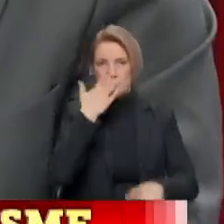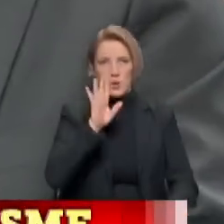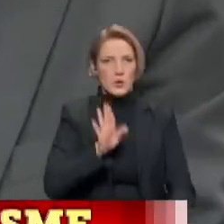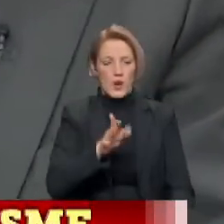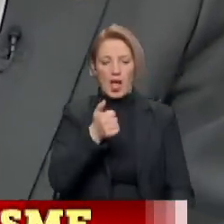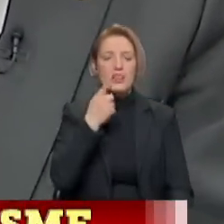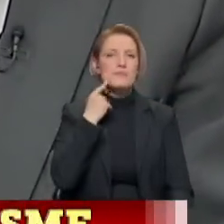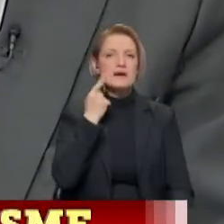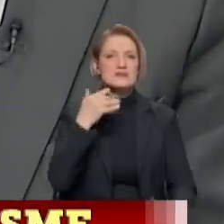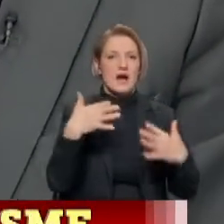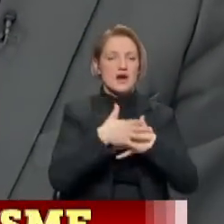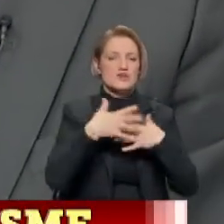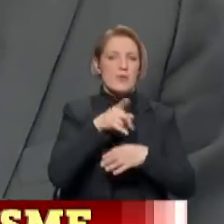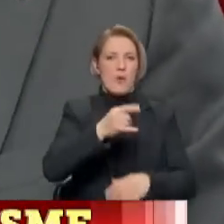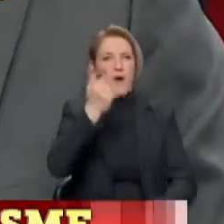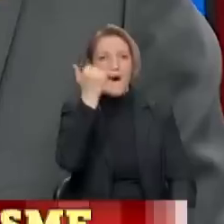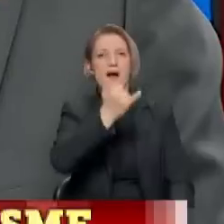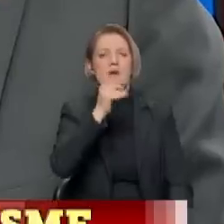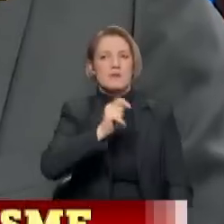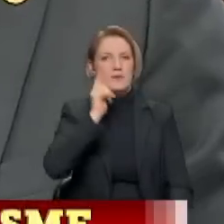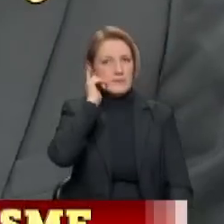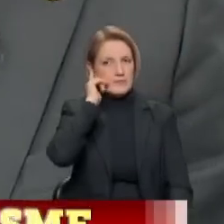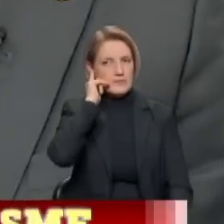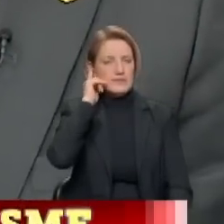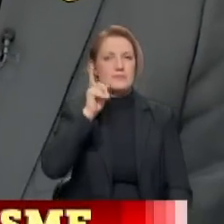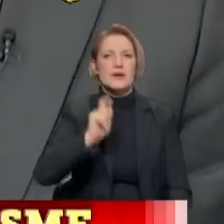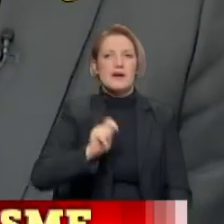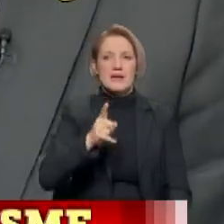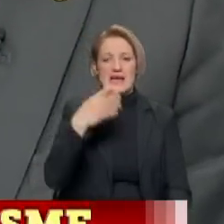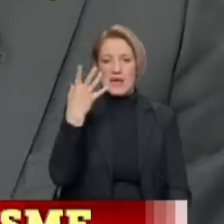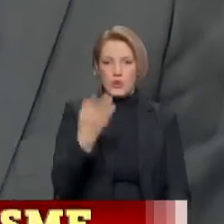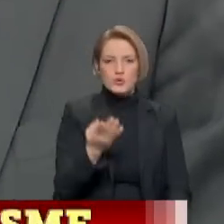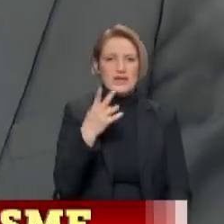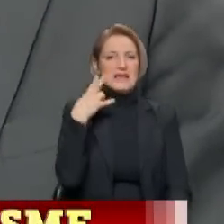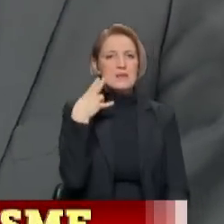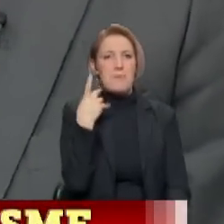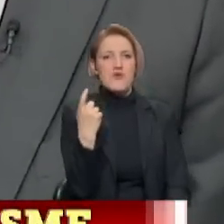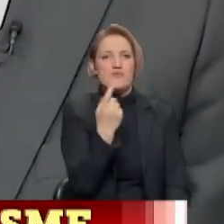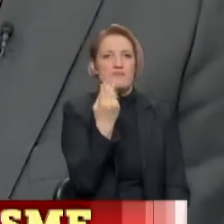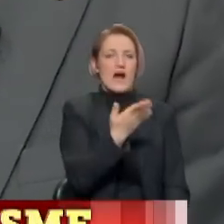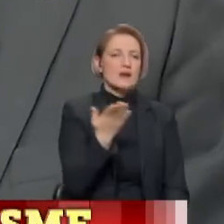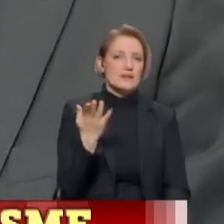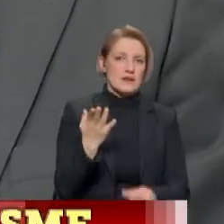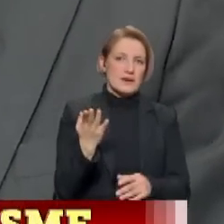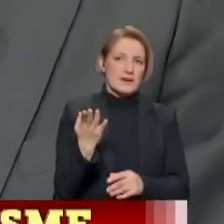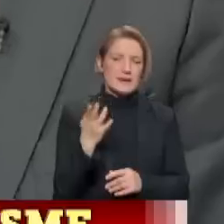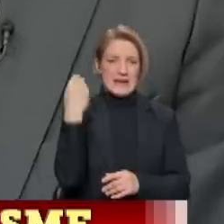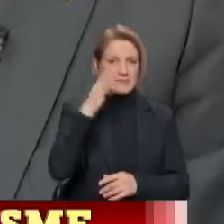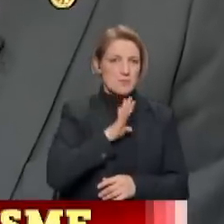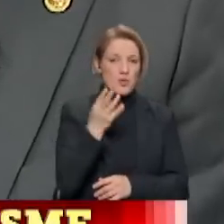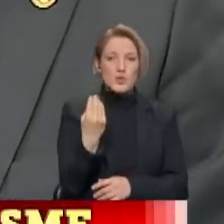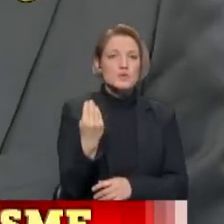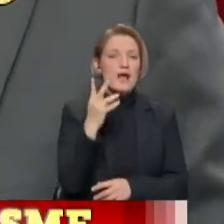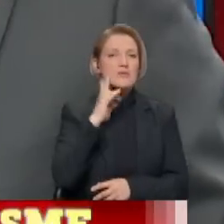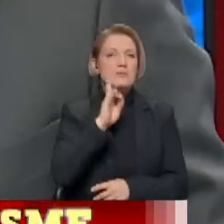olsa 6 Mayıs akşamı o hakareti yapardı Ekrem İmamoğlu. Bence oldukça da nazik bir cevap vermiş Soylu'ya. Çok nazik bir